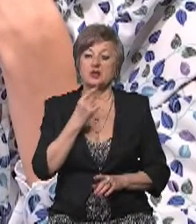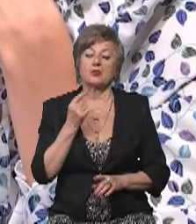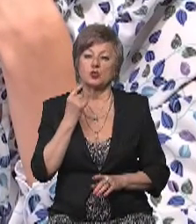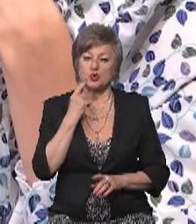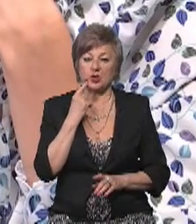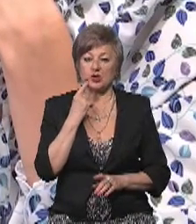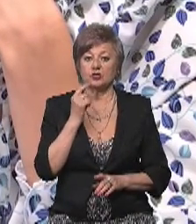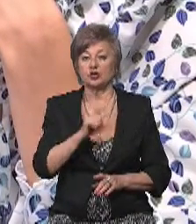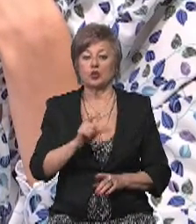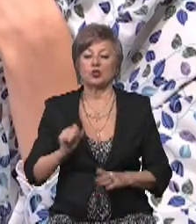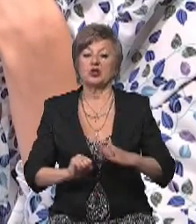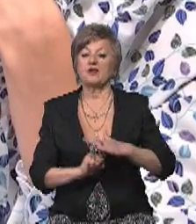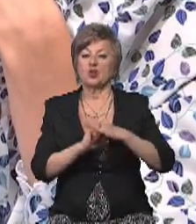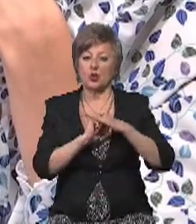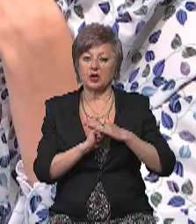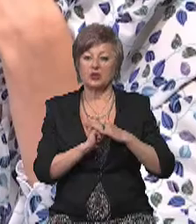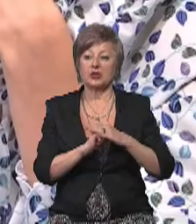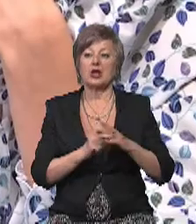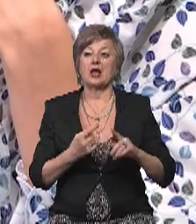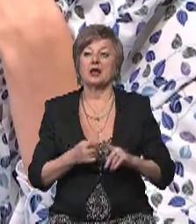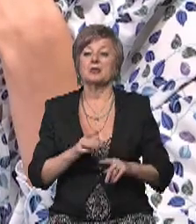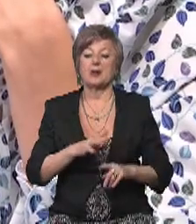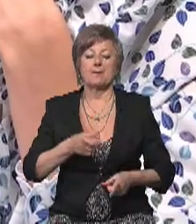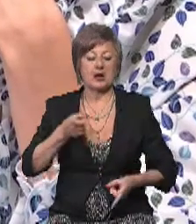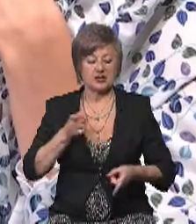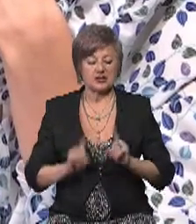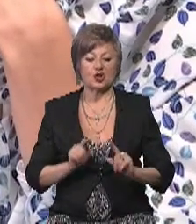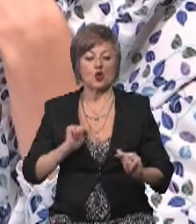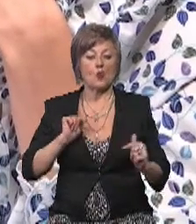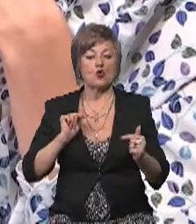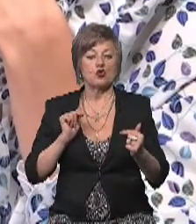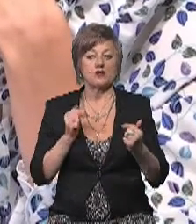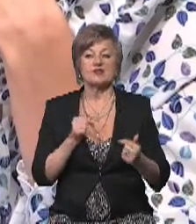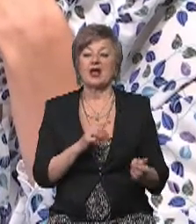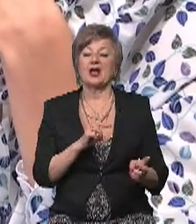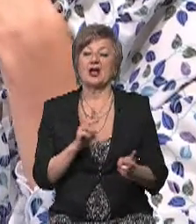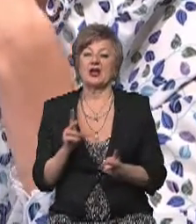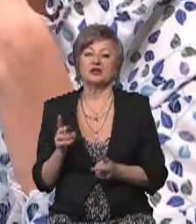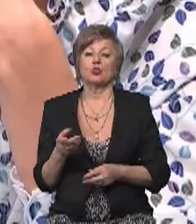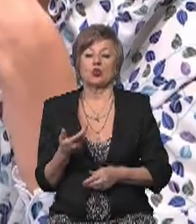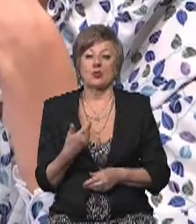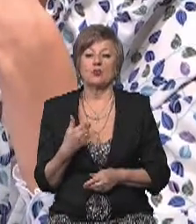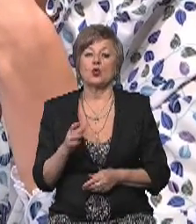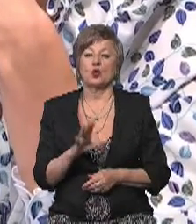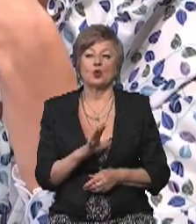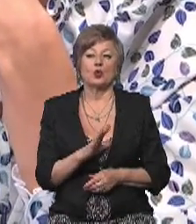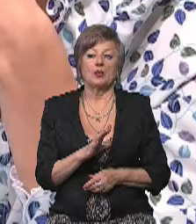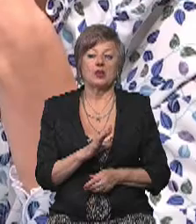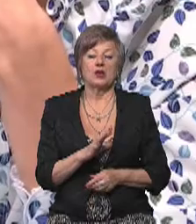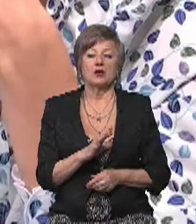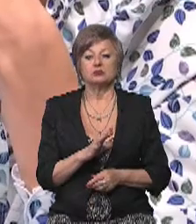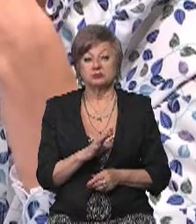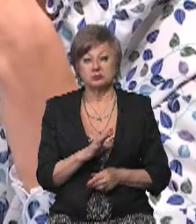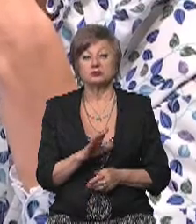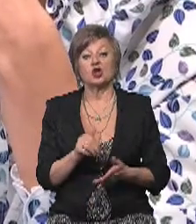людей авторитетом, і це було реальне протистояння, в якому мною була і